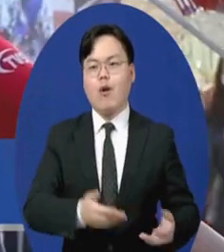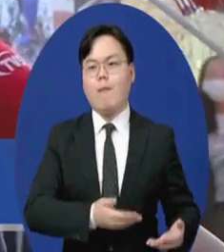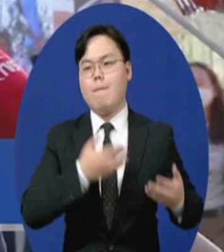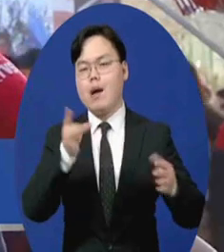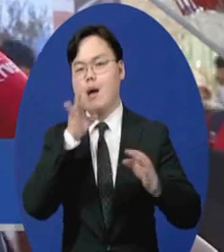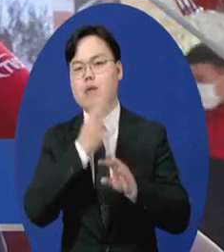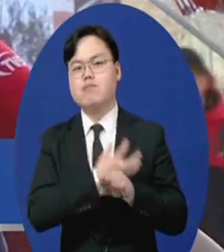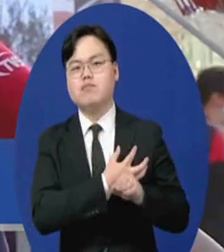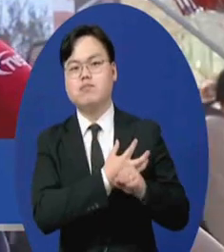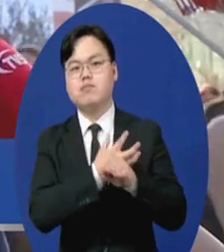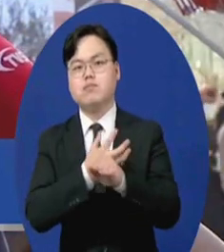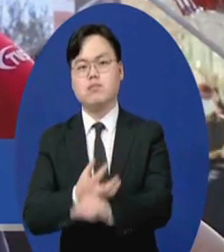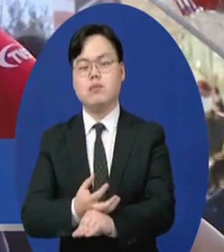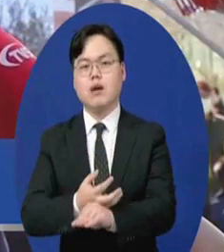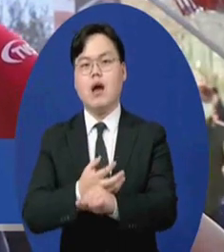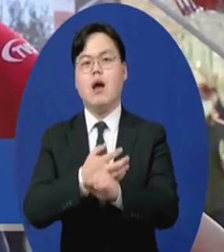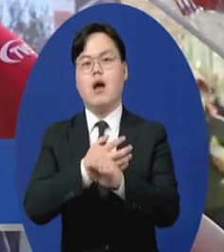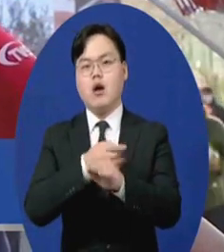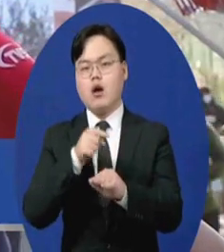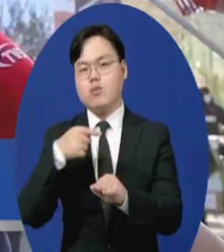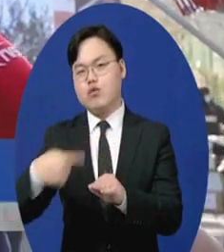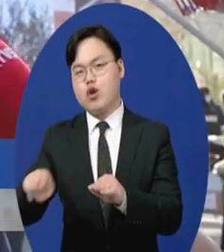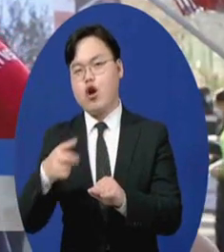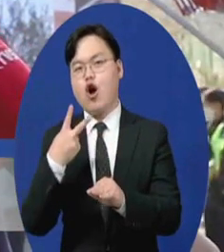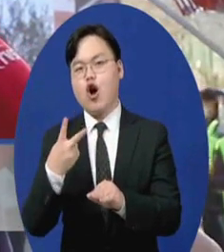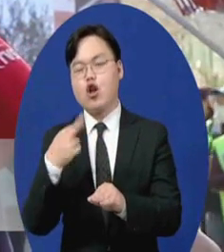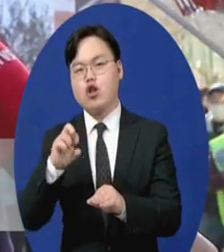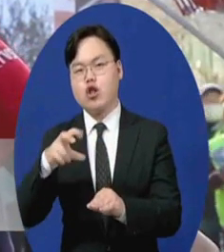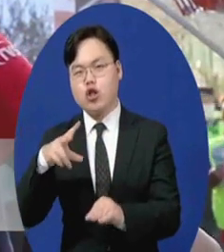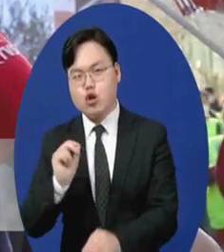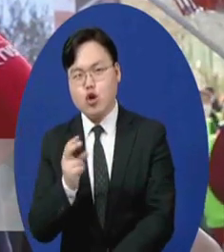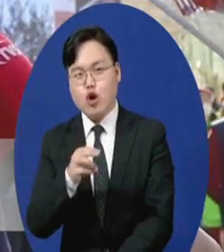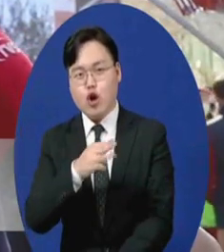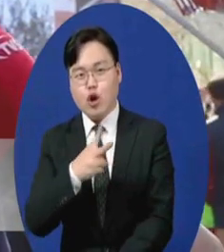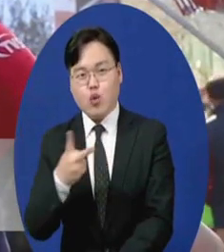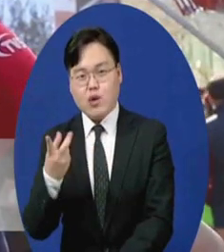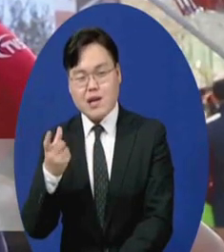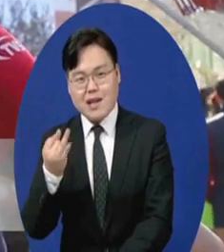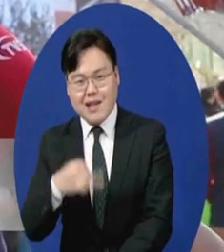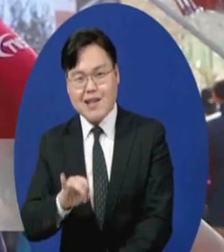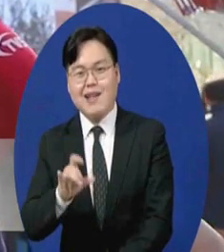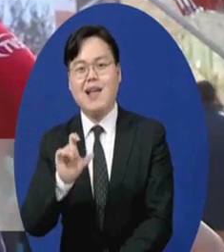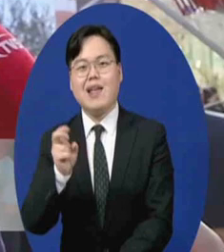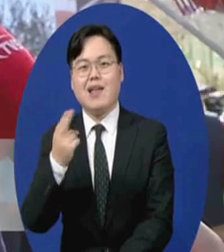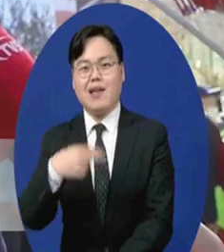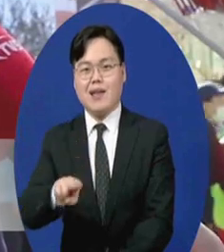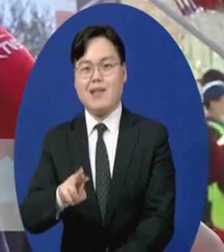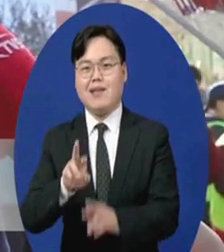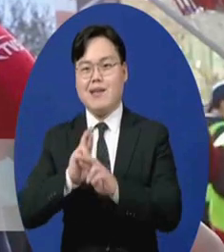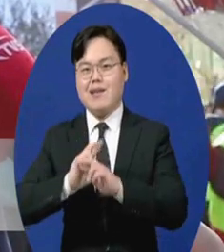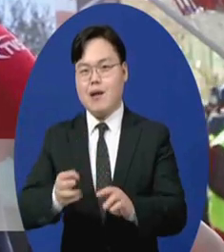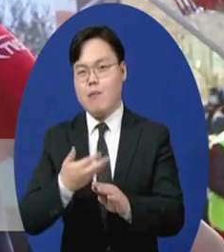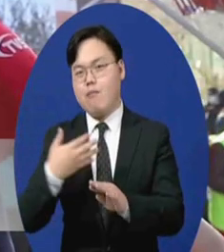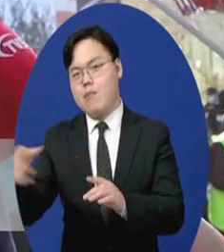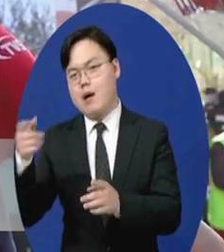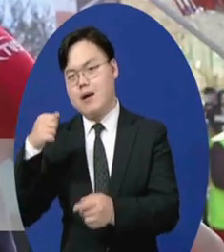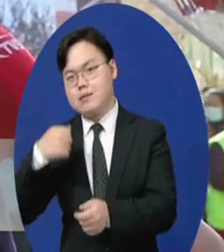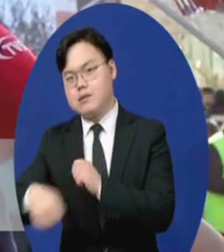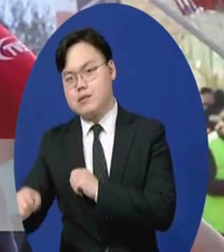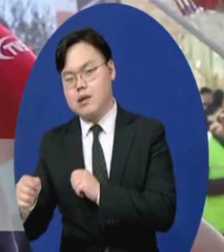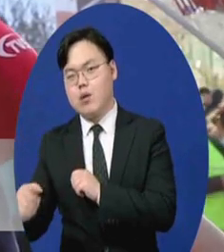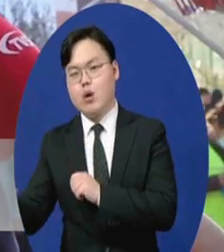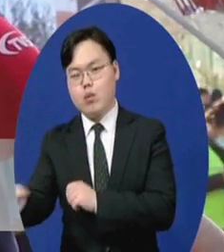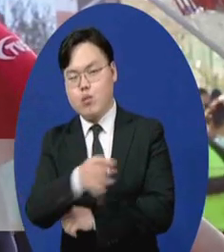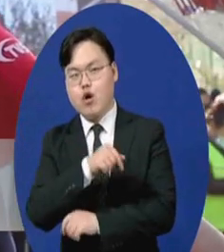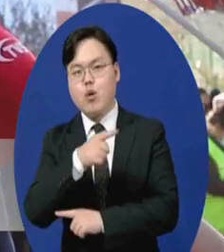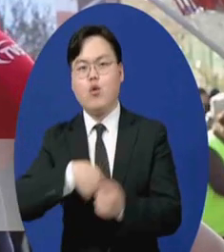өгөх замдаа боёо төвлөрсөн цэгийн хажууд байгаа хоёрдугт түүхийн эдийн төвүүд дээр одоо ялгсан, ангилсан түүхийдудаас өгөөд тэндээ